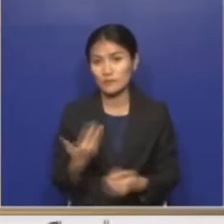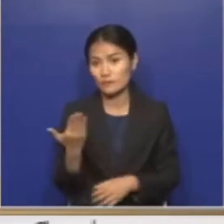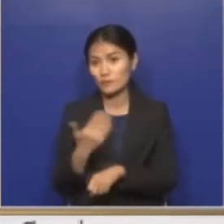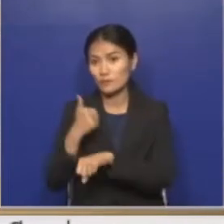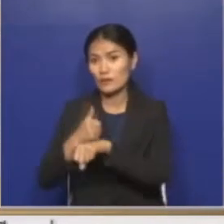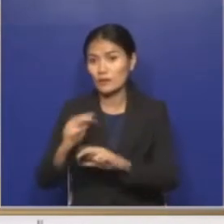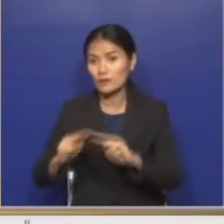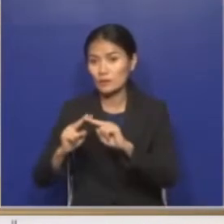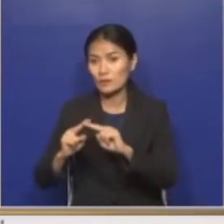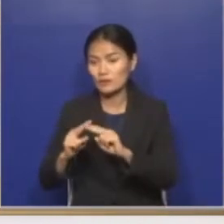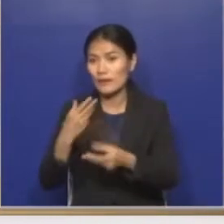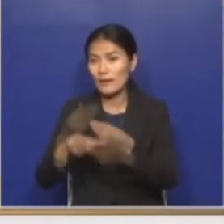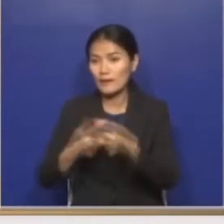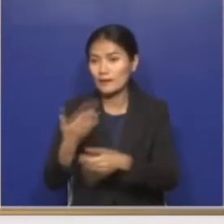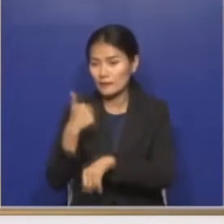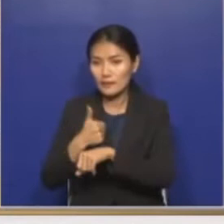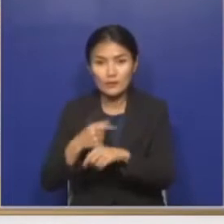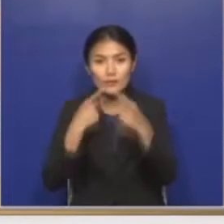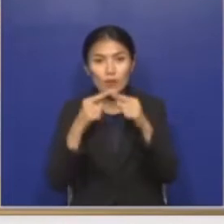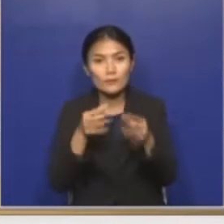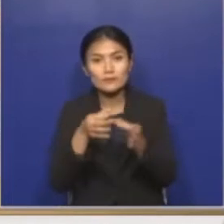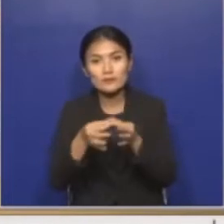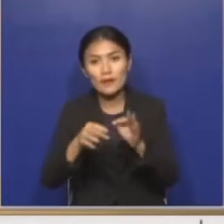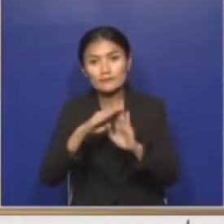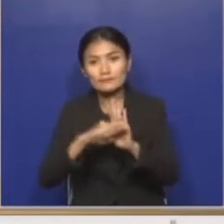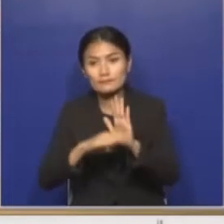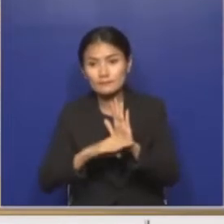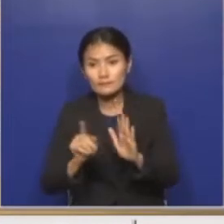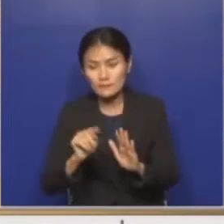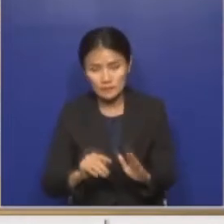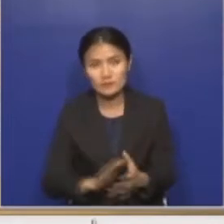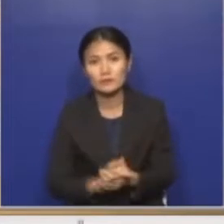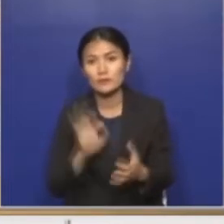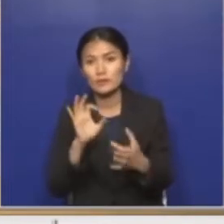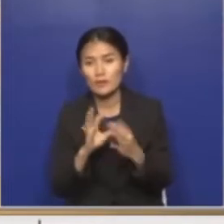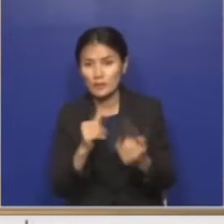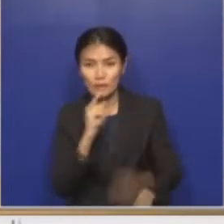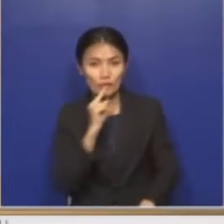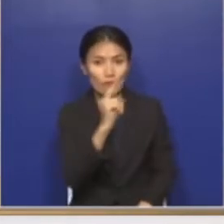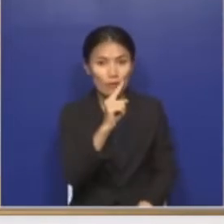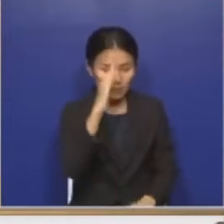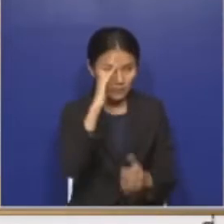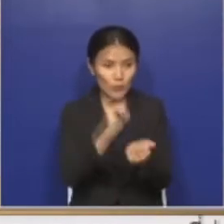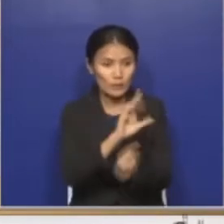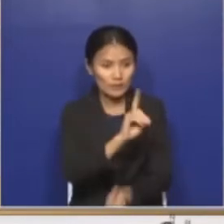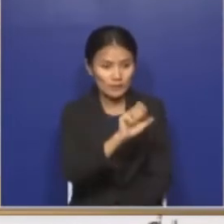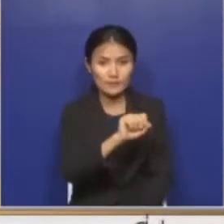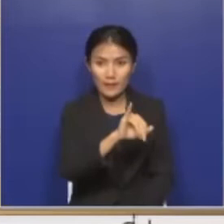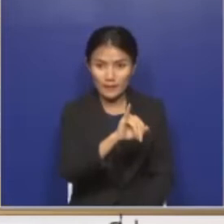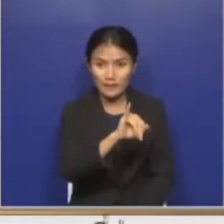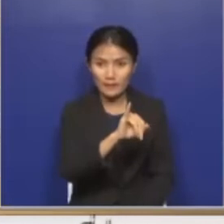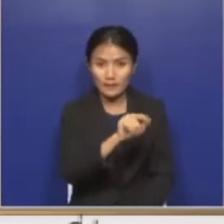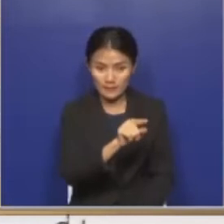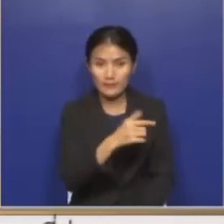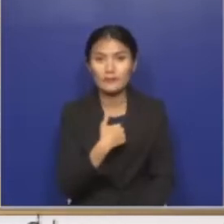นะครับให้อ่าดำเนินคดีไปแจ้งกับ DSIกรมสอบสวน